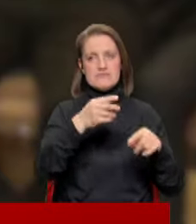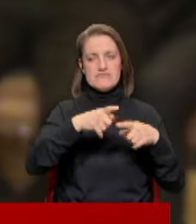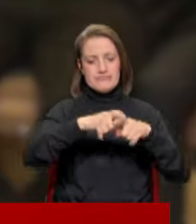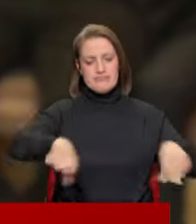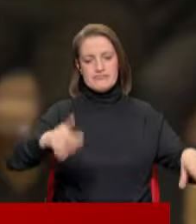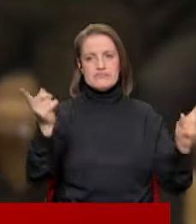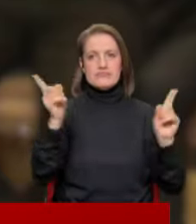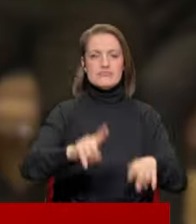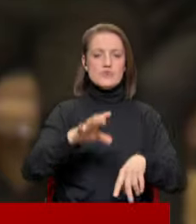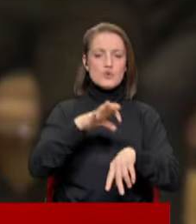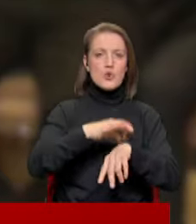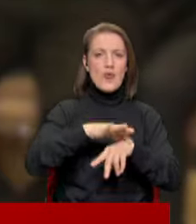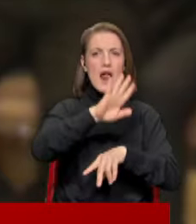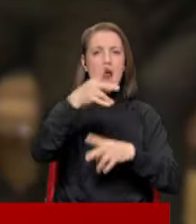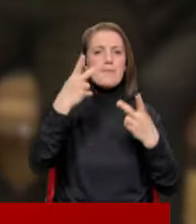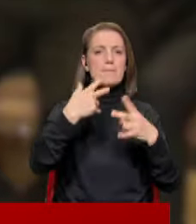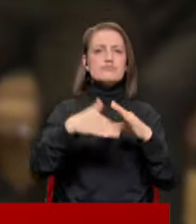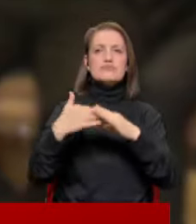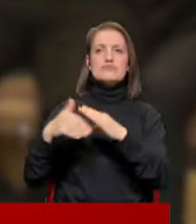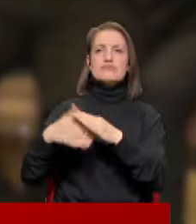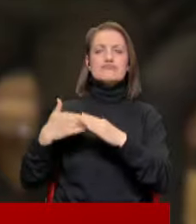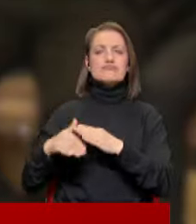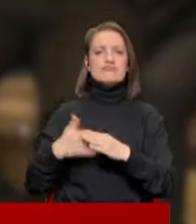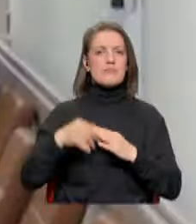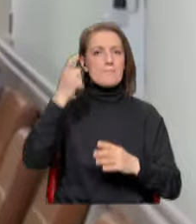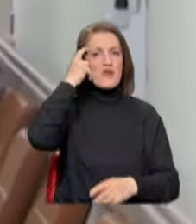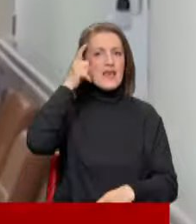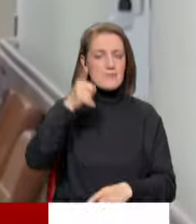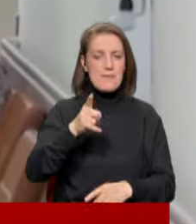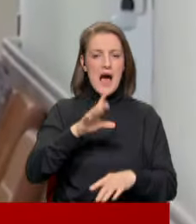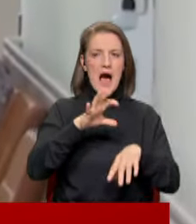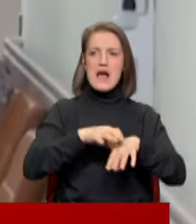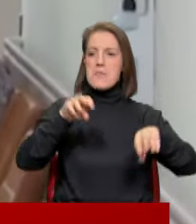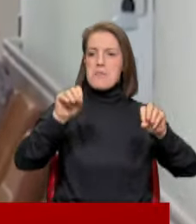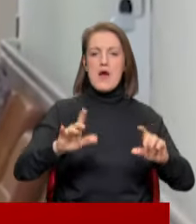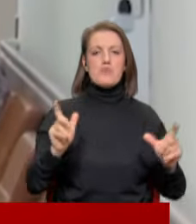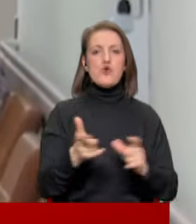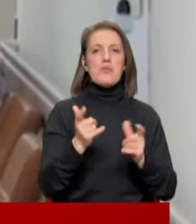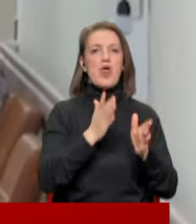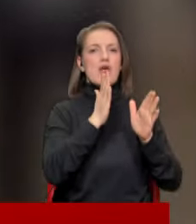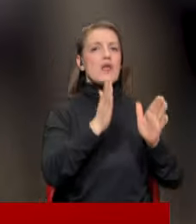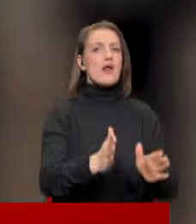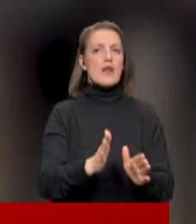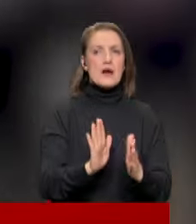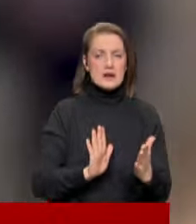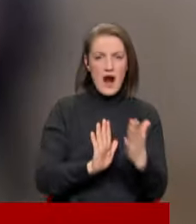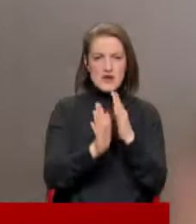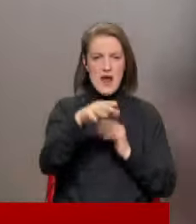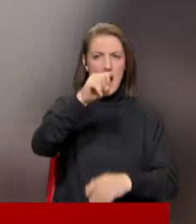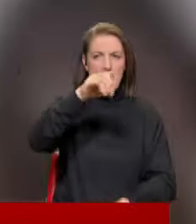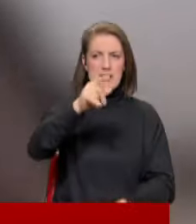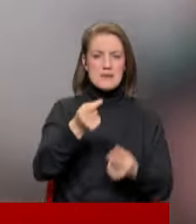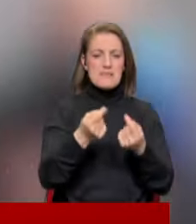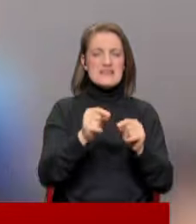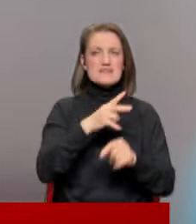çalışanlara doktorlara Bu mesaj gönderildi baş hekimlik tarafından bırakıp toplantıya gidenler karşılarında AK Parti